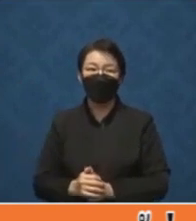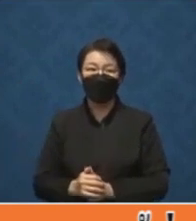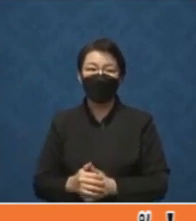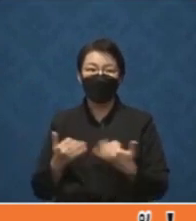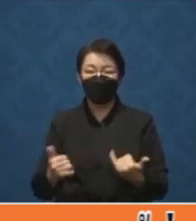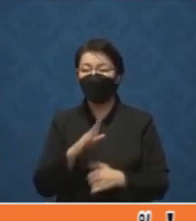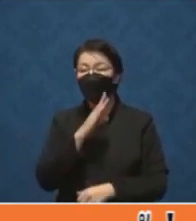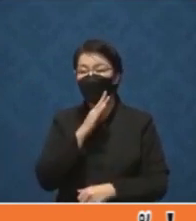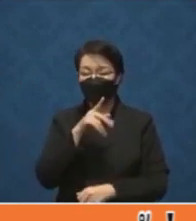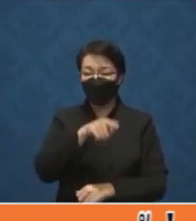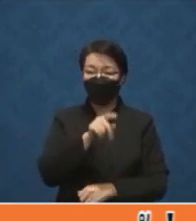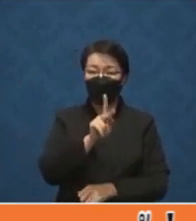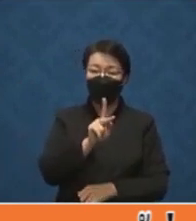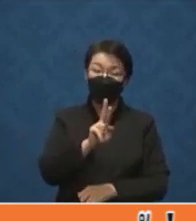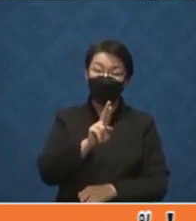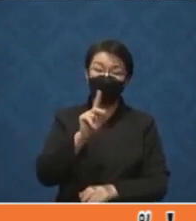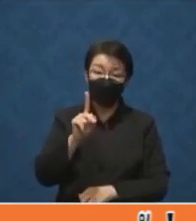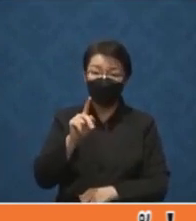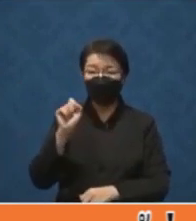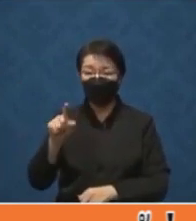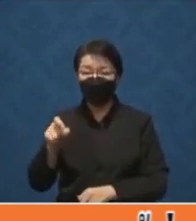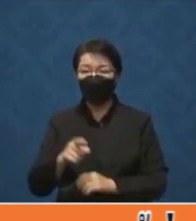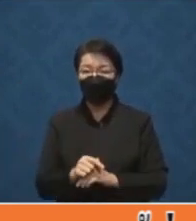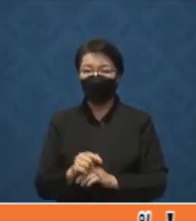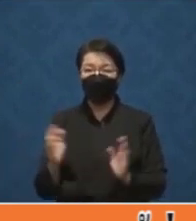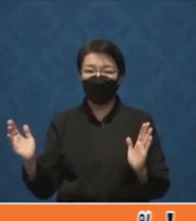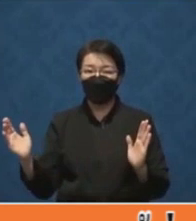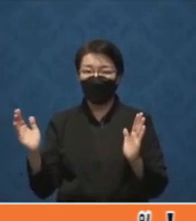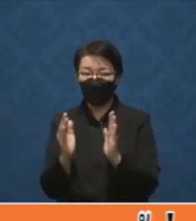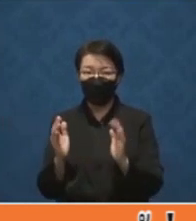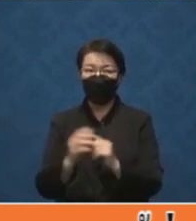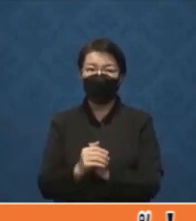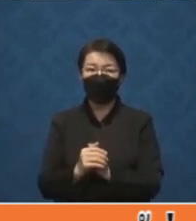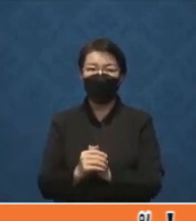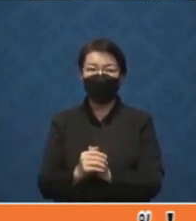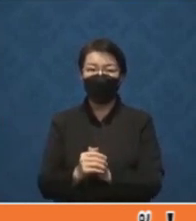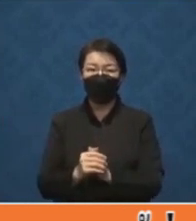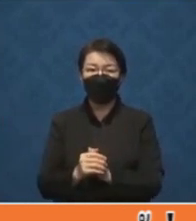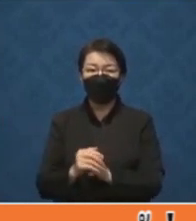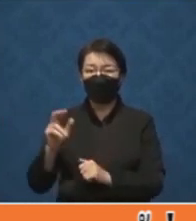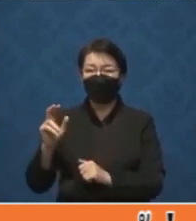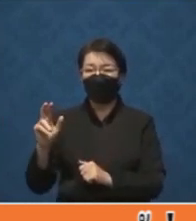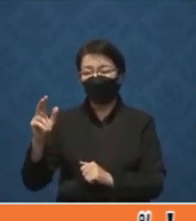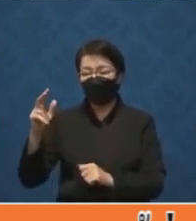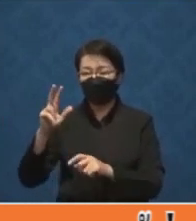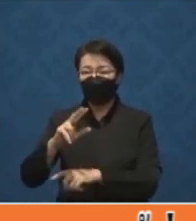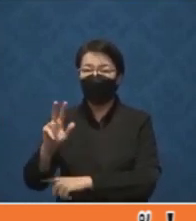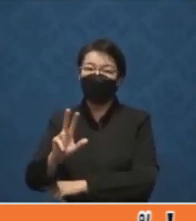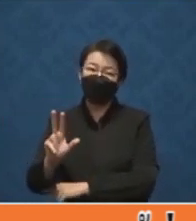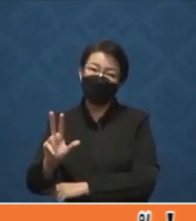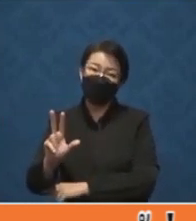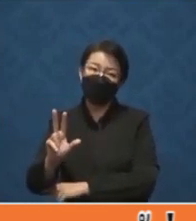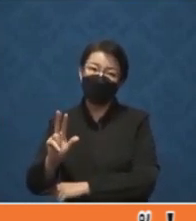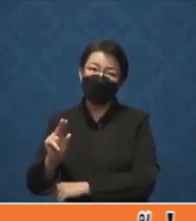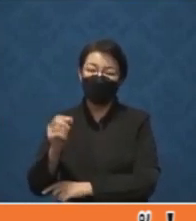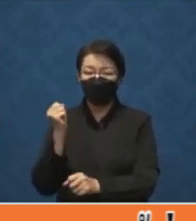จะประกาศสถานการณ์ฉุกเฉินอีกครั้งภายหลังสิ้นสุดสถานการณ์ฉุกเฉินเดิมน้อยกว่า3วันจะกระทำไม่ได้ก็เพื่ออุดช่องว่